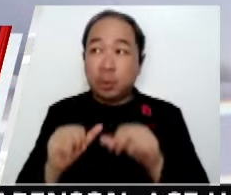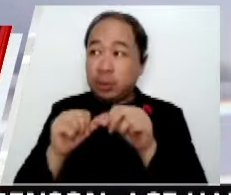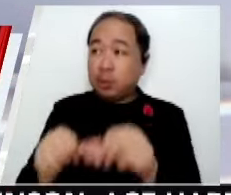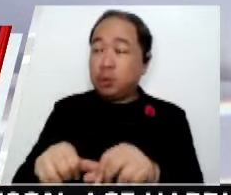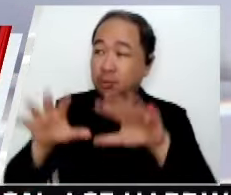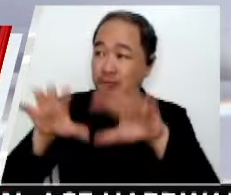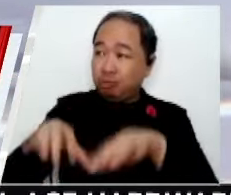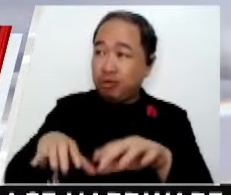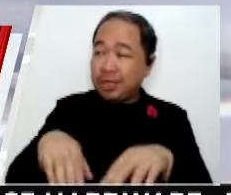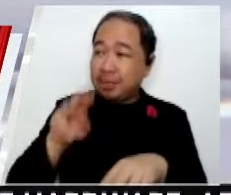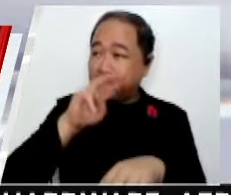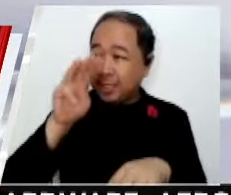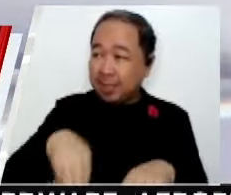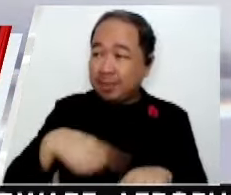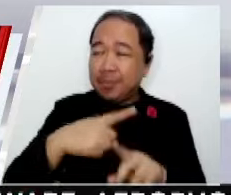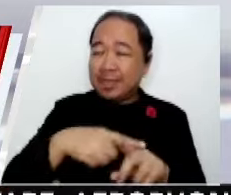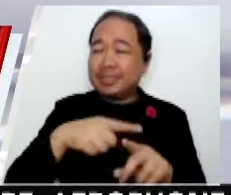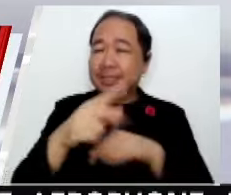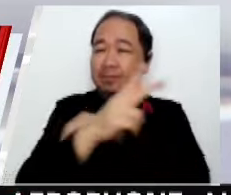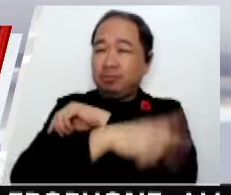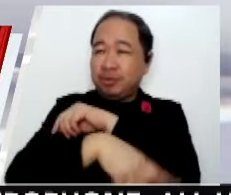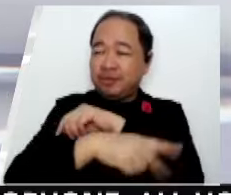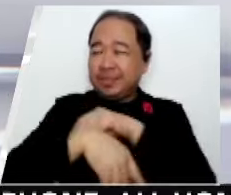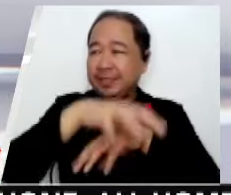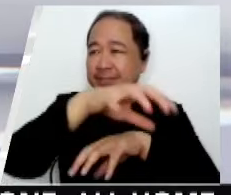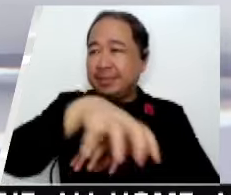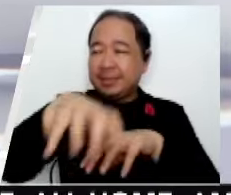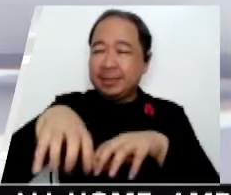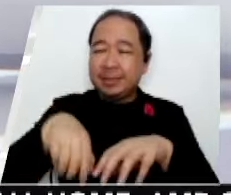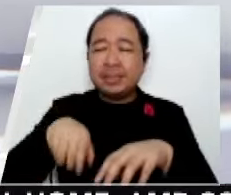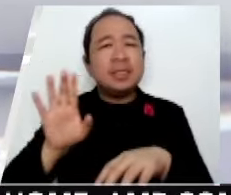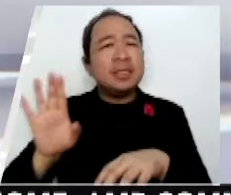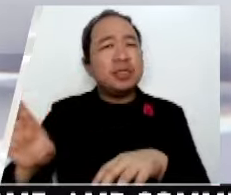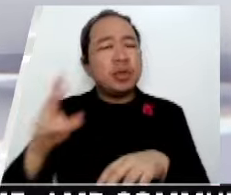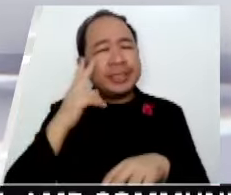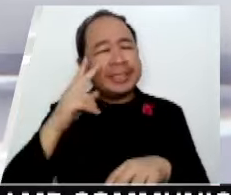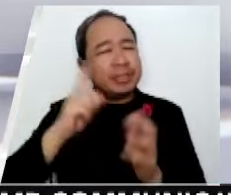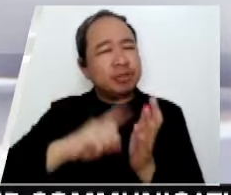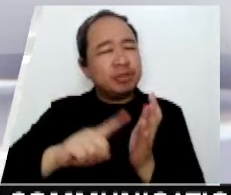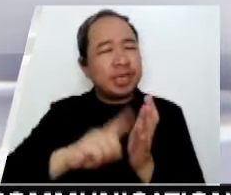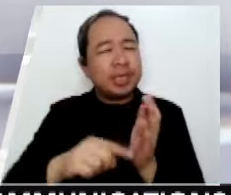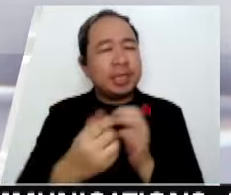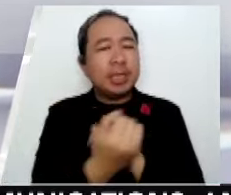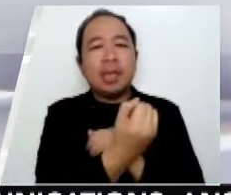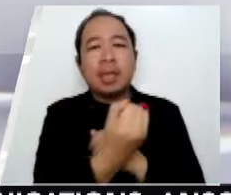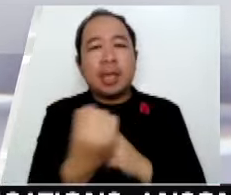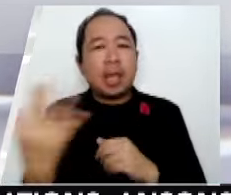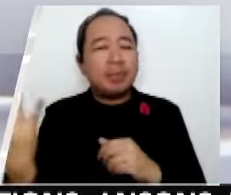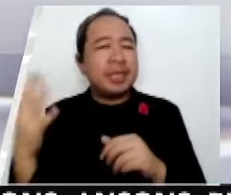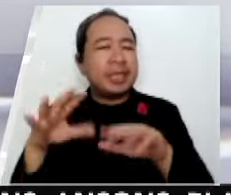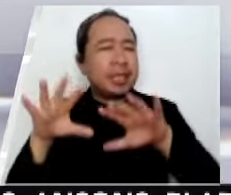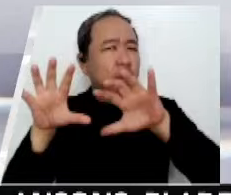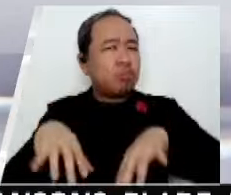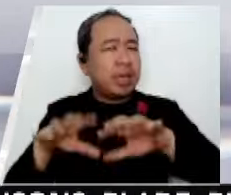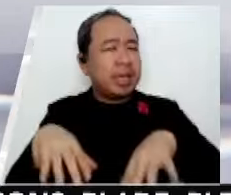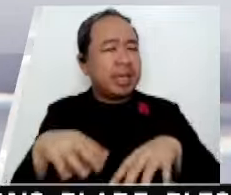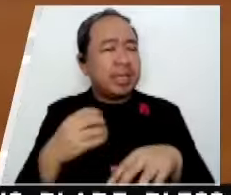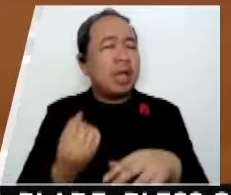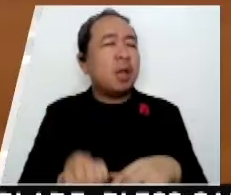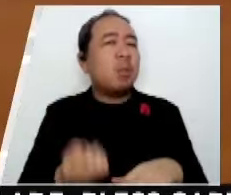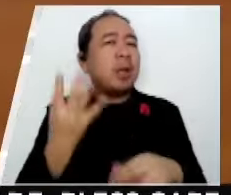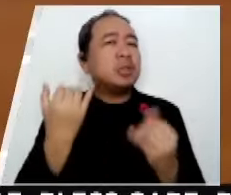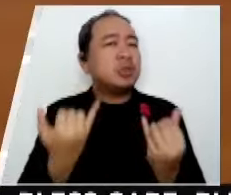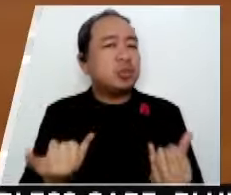mga karating na probinsya, no sir? Sa tala po ninyo, gaano ba karami ang ibinuhos po na ulan natin nito? Well, Connie,